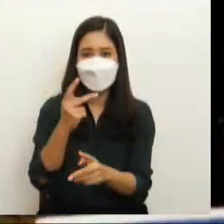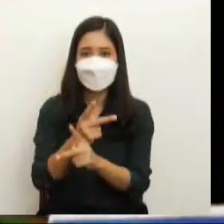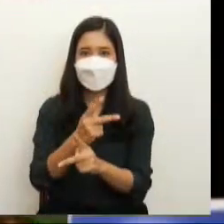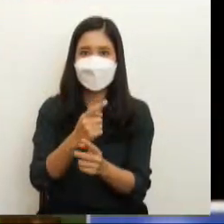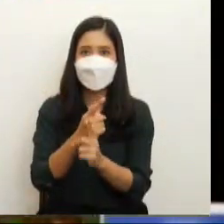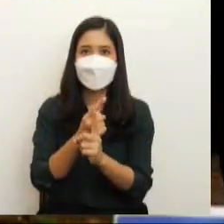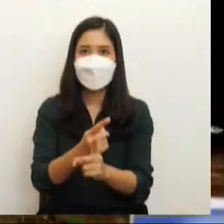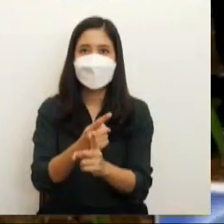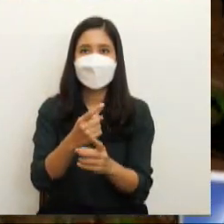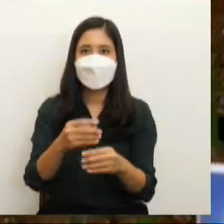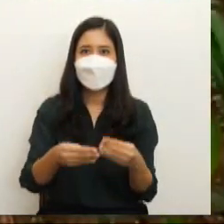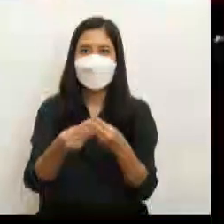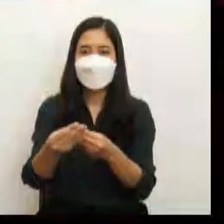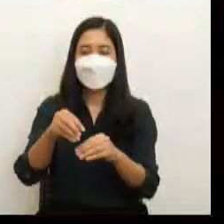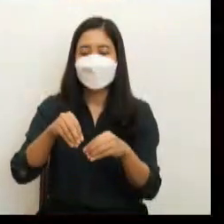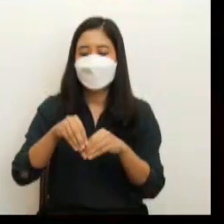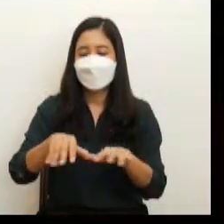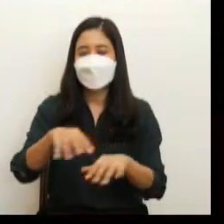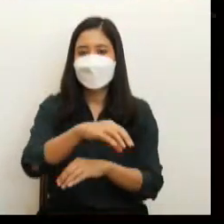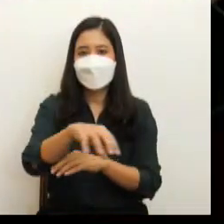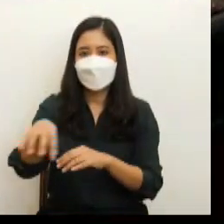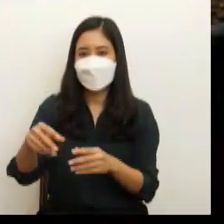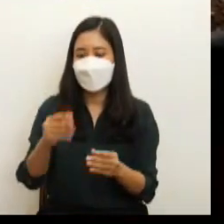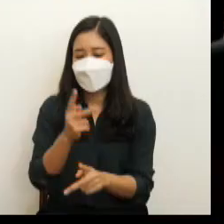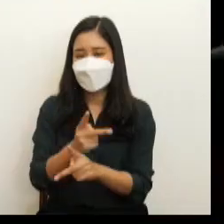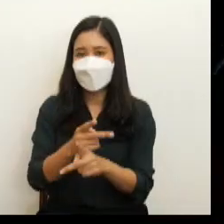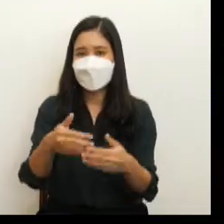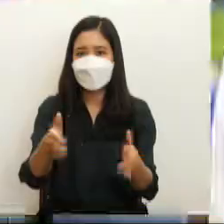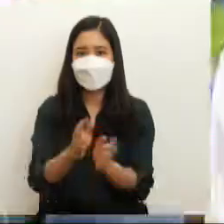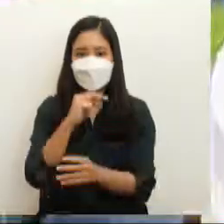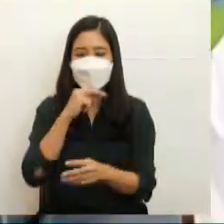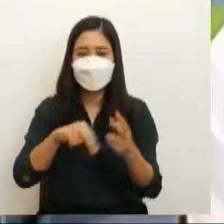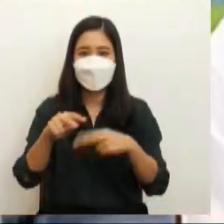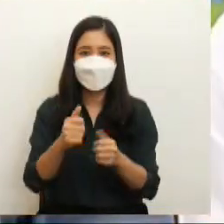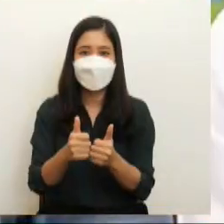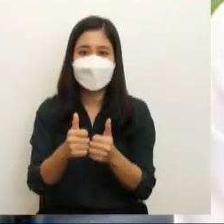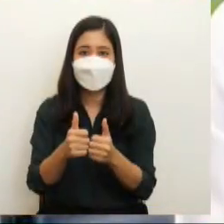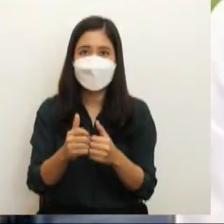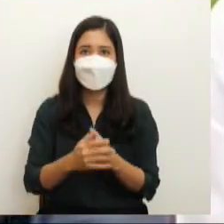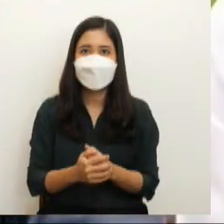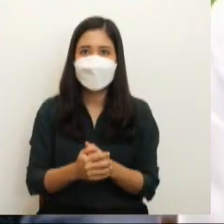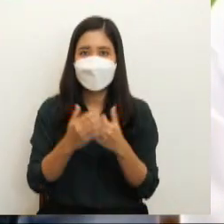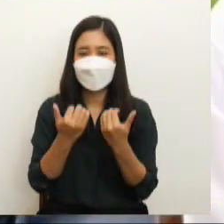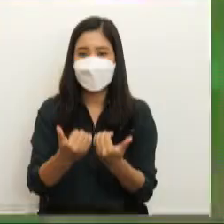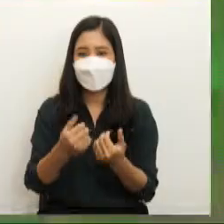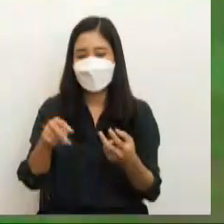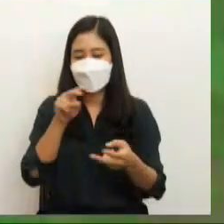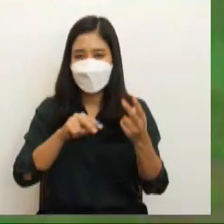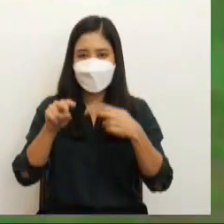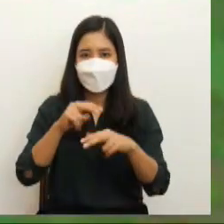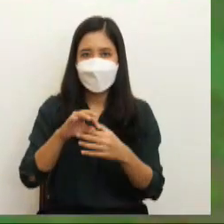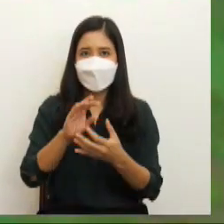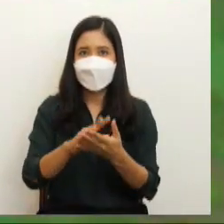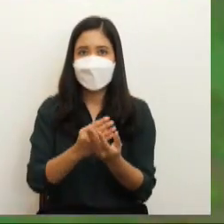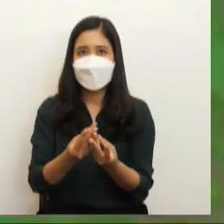างต่อไปเนี่ยหลังจากที่เราก่อสร้างเสร็จเนี่ยก็ทางชลประทานก็จะดูแลโดยมีกลุ่มผู้ใช้น้ำเข้ามาเป็นผู้ที่จะดูแลในพื้นที่อีกทีนึง